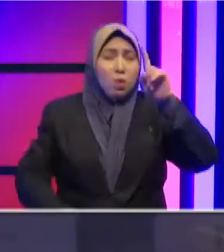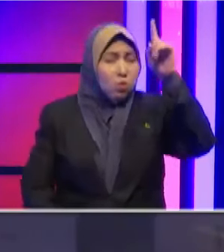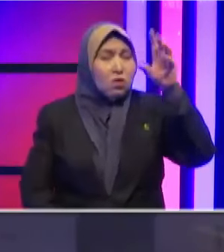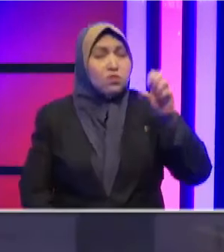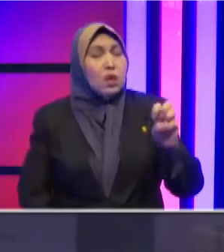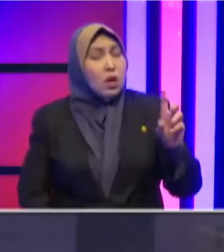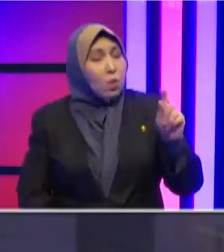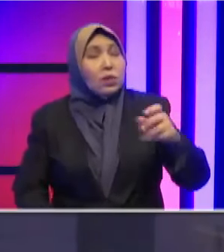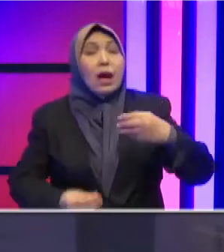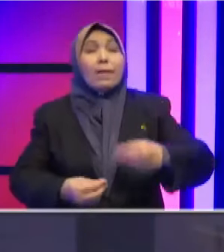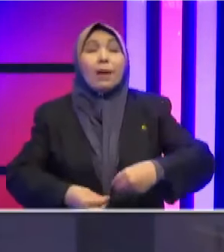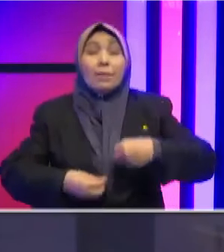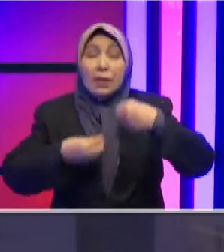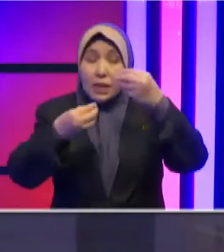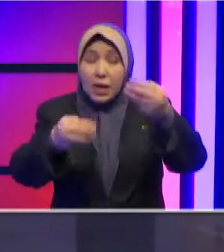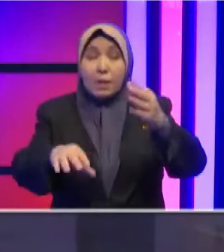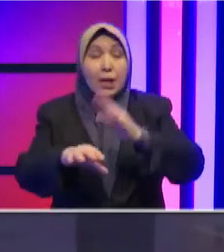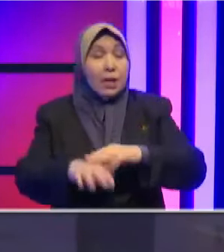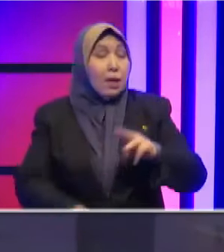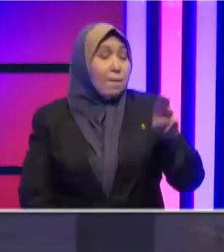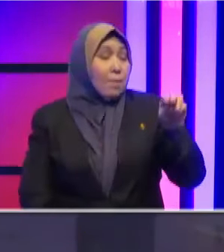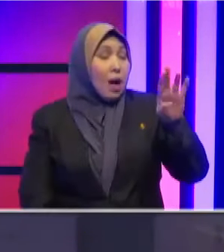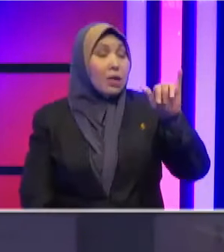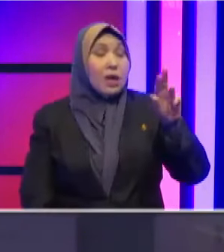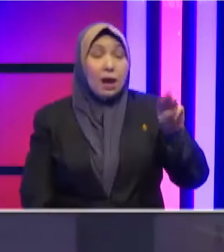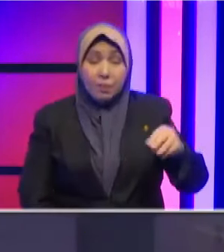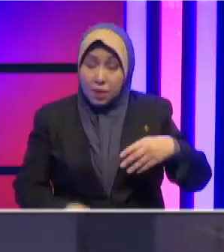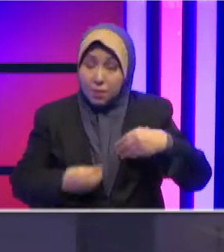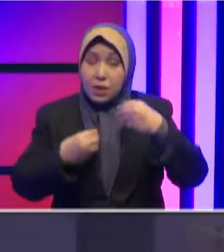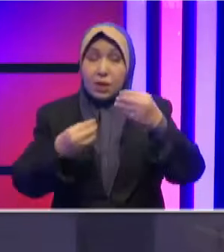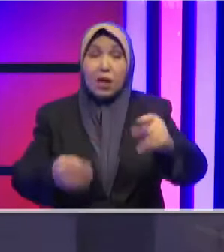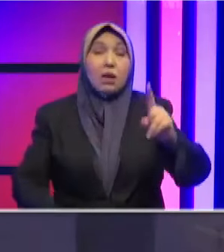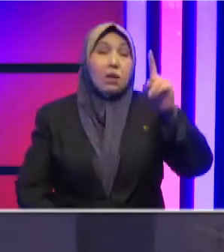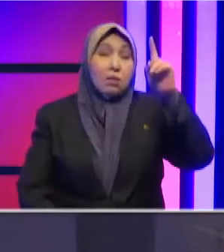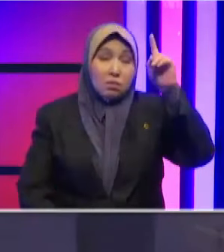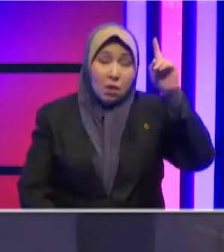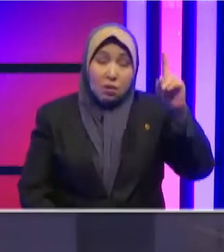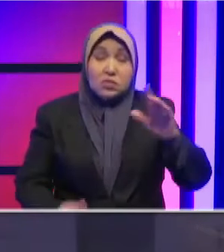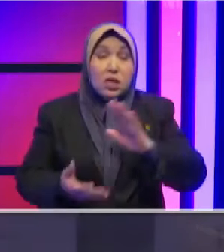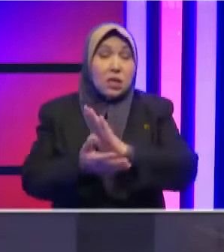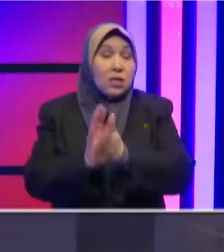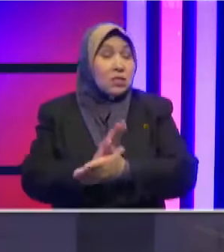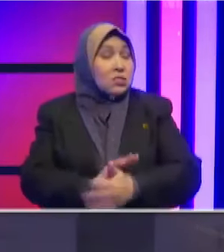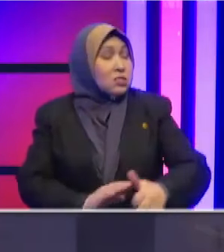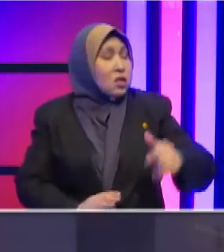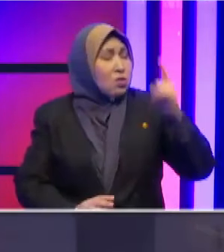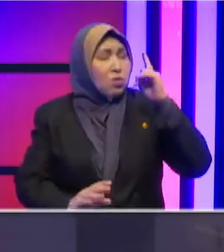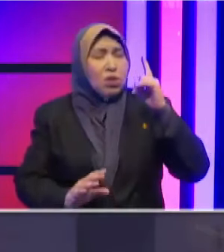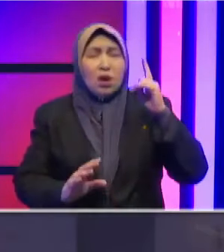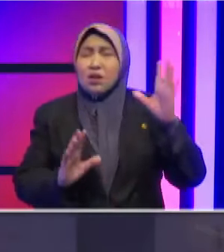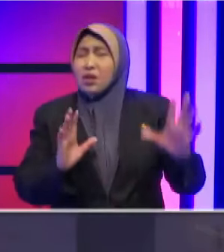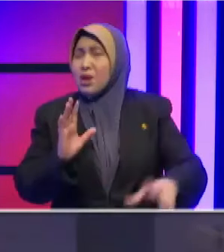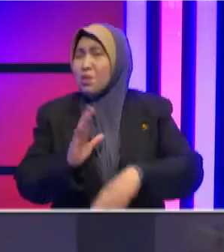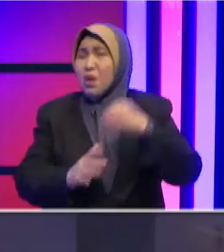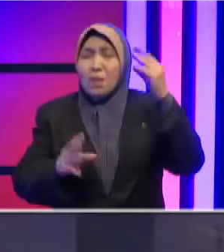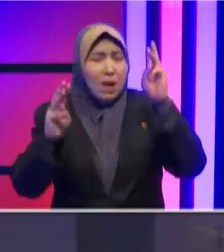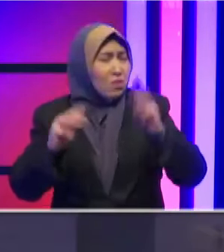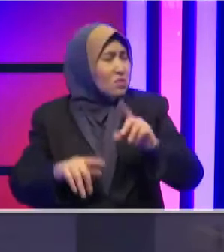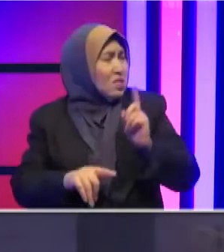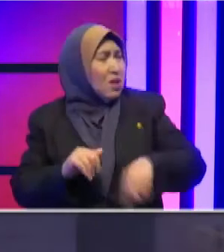Ta'ala memberikan kepada Maryam yang diberikan oleh Allah subhanahu wa ta'ala sesuatu yang diluar jangkauan manusia